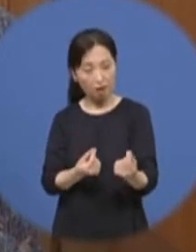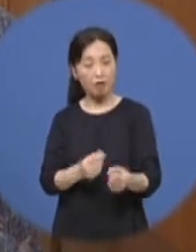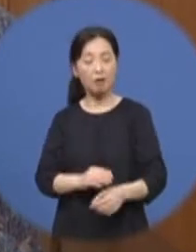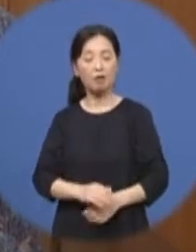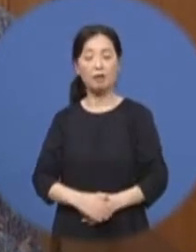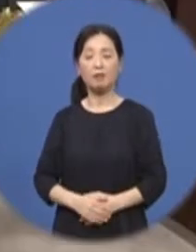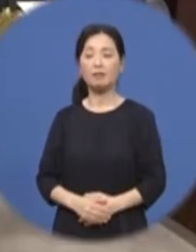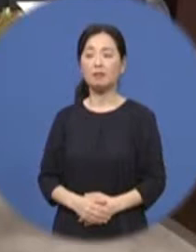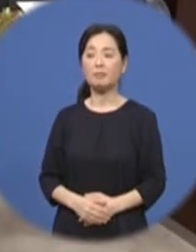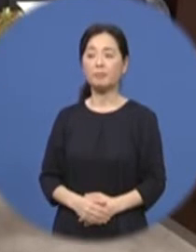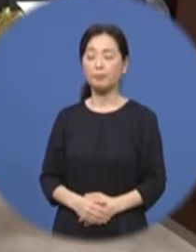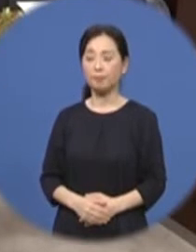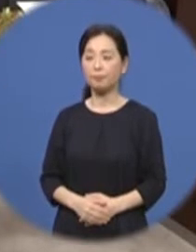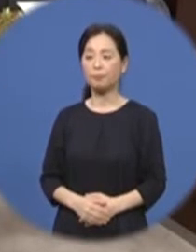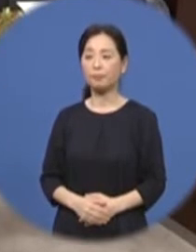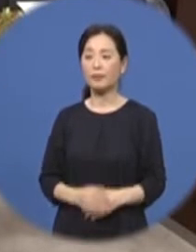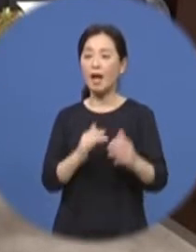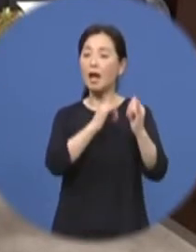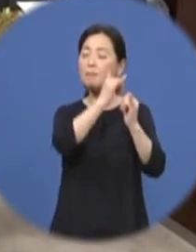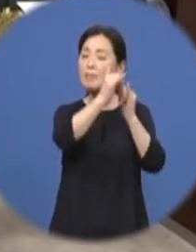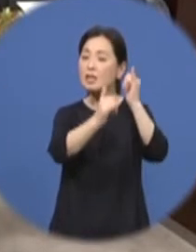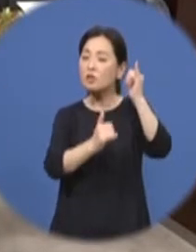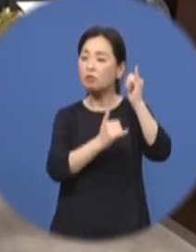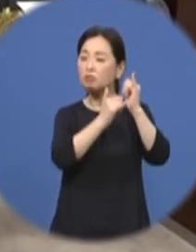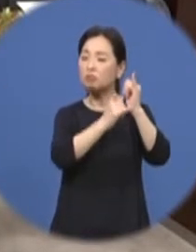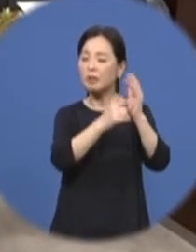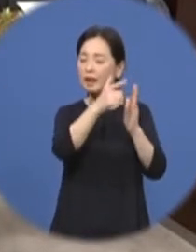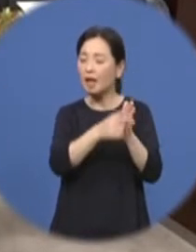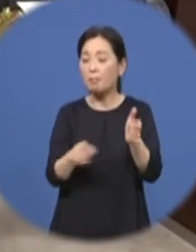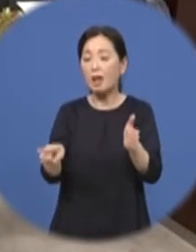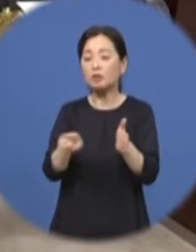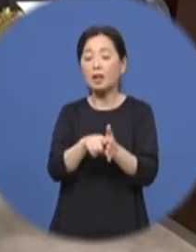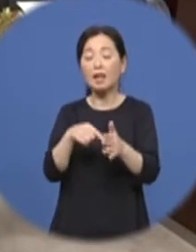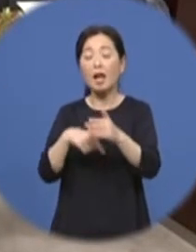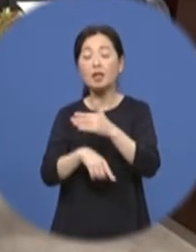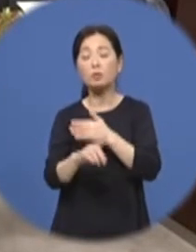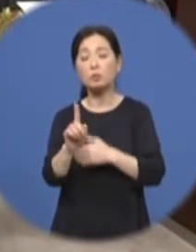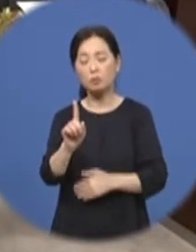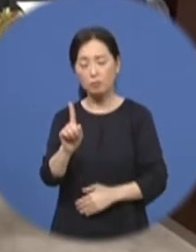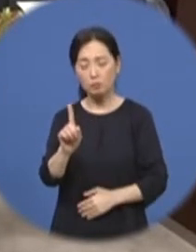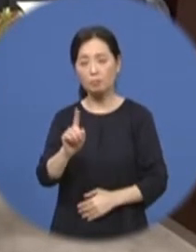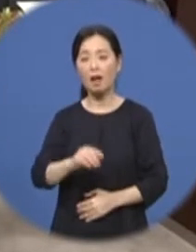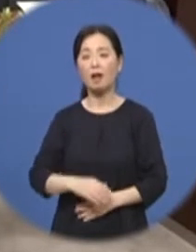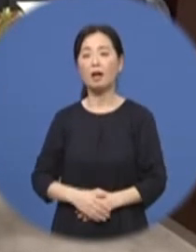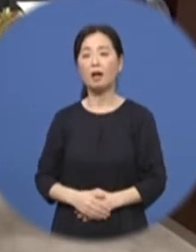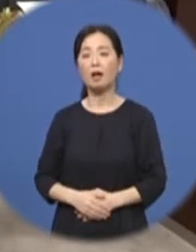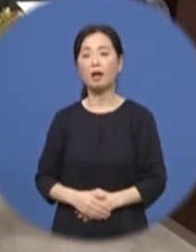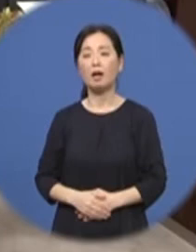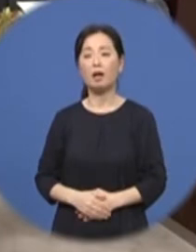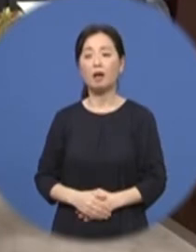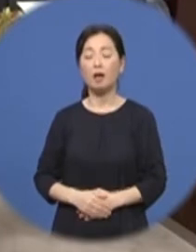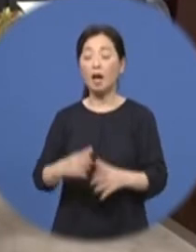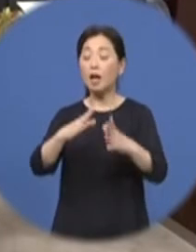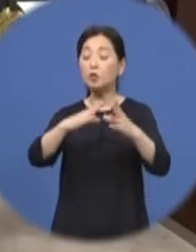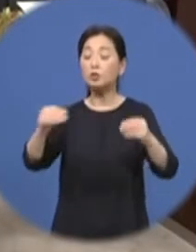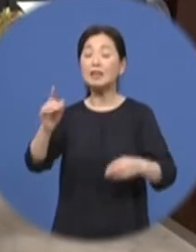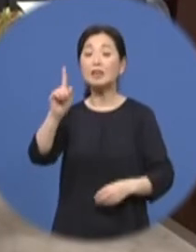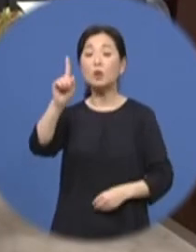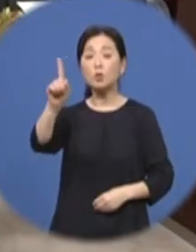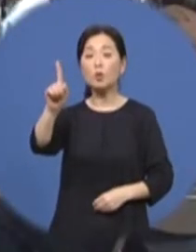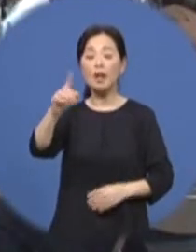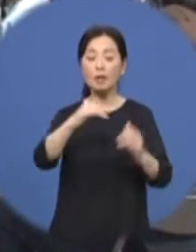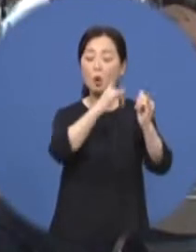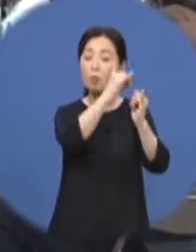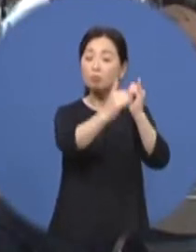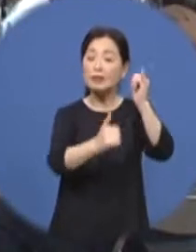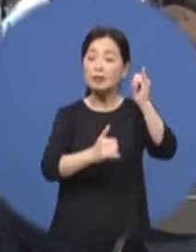。 民族ってつけたのは、そのきっとそれぞれ一つの国の中にもたくさんの民